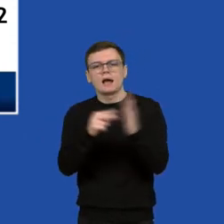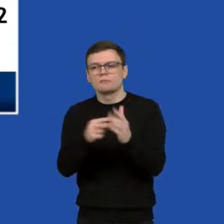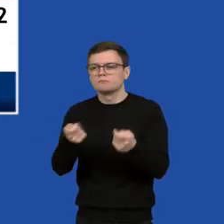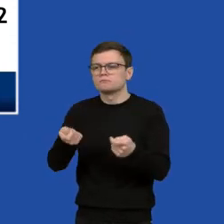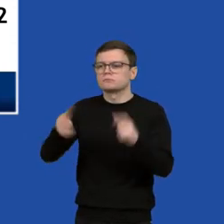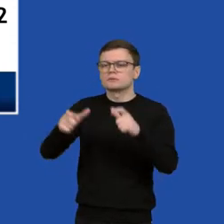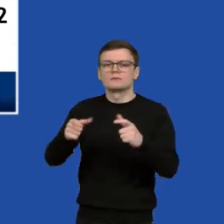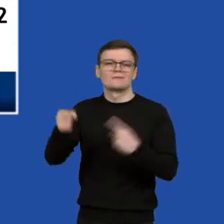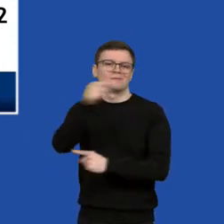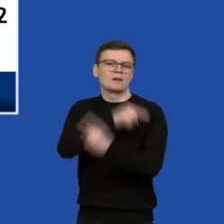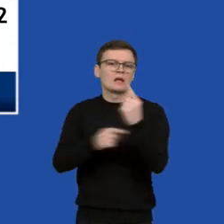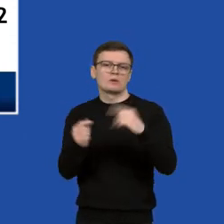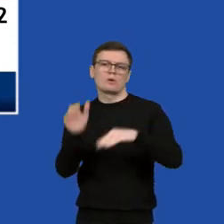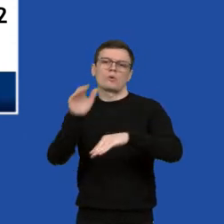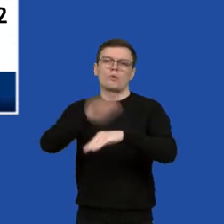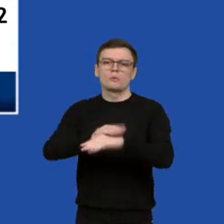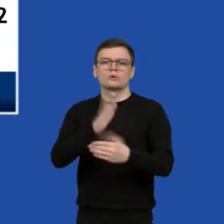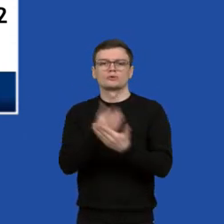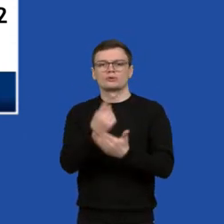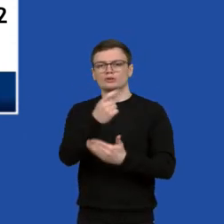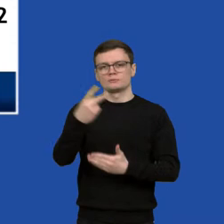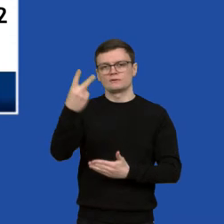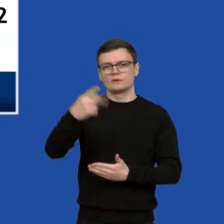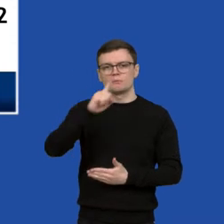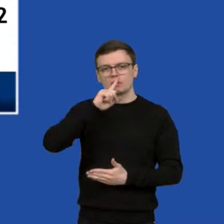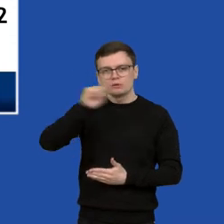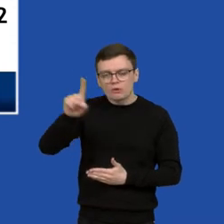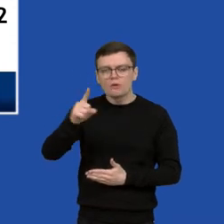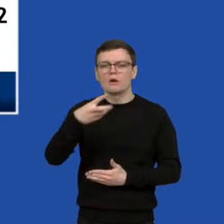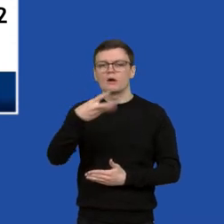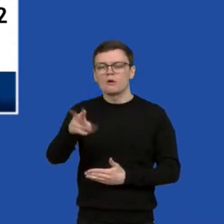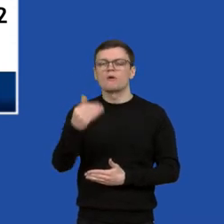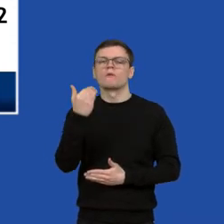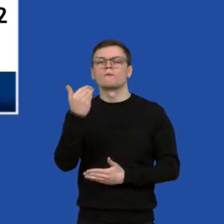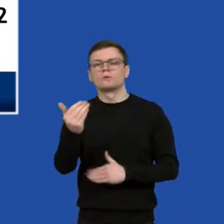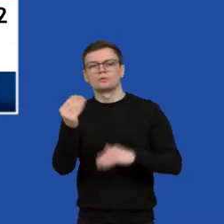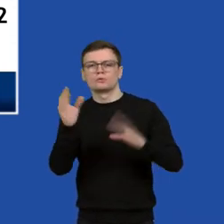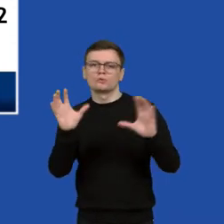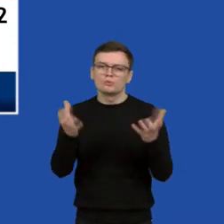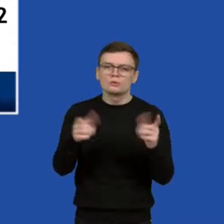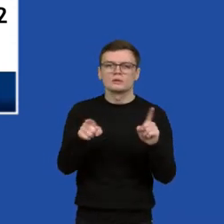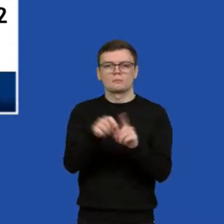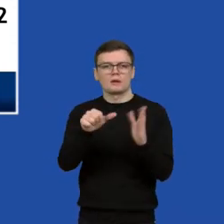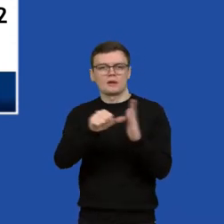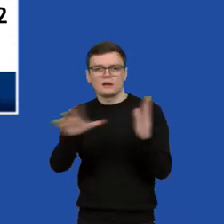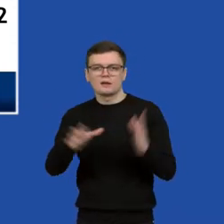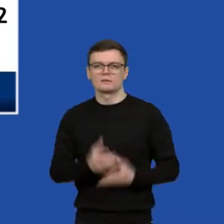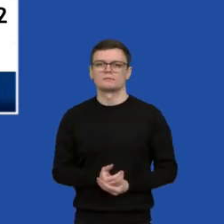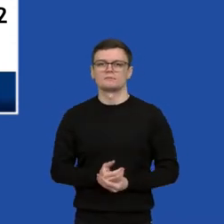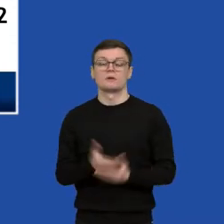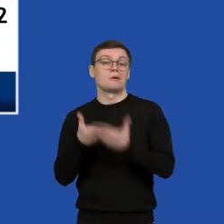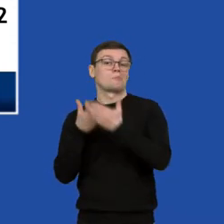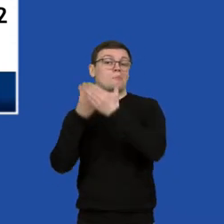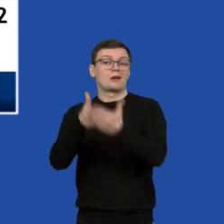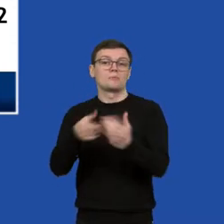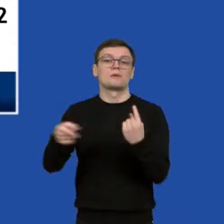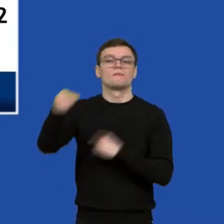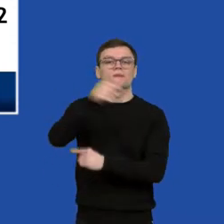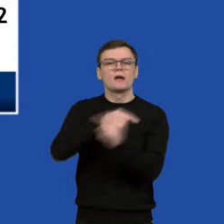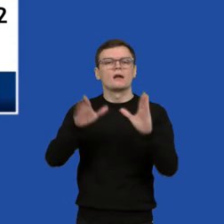numatyta 120 milijonų tiek dujom, tiek elektrai. Taip pat parama verslui ir nukentėjusiems sektoriam, tai